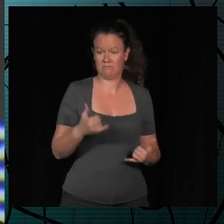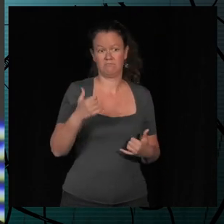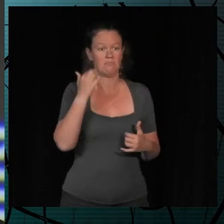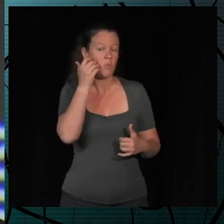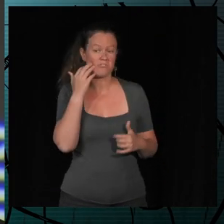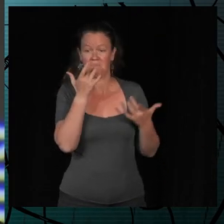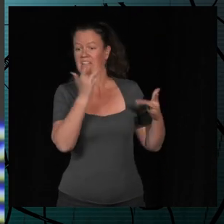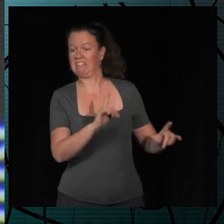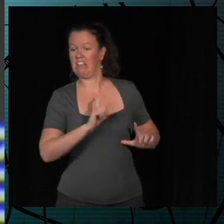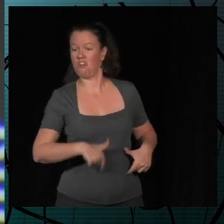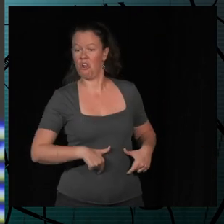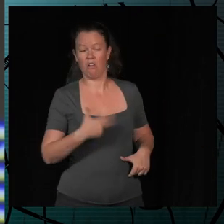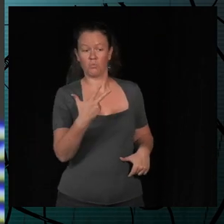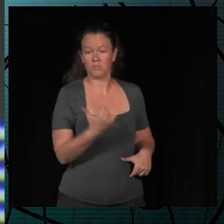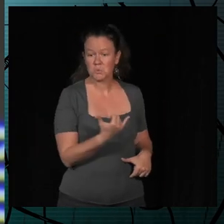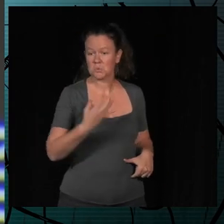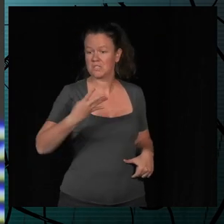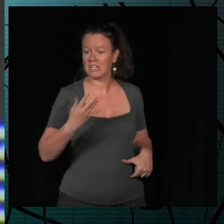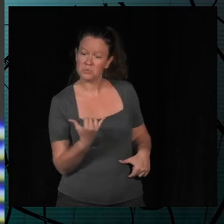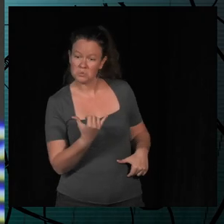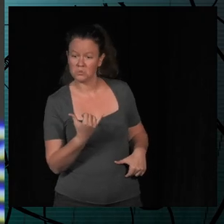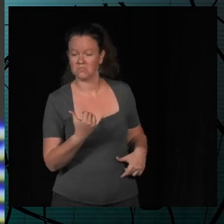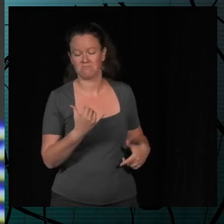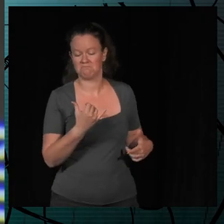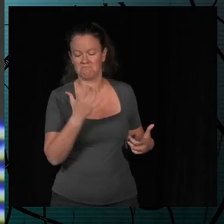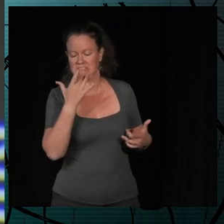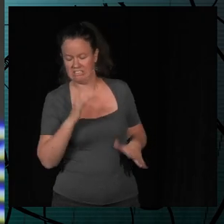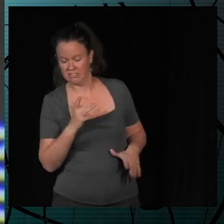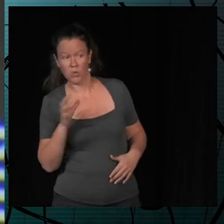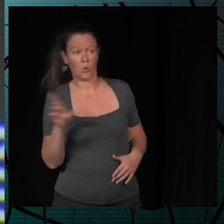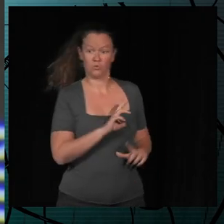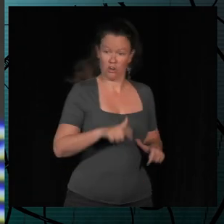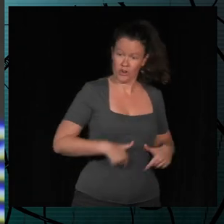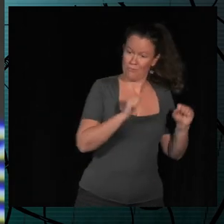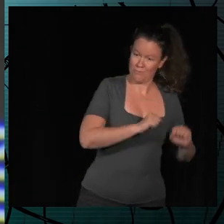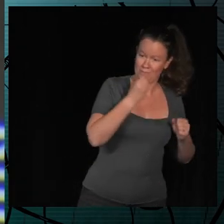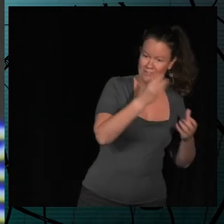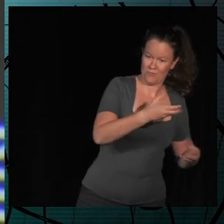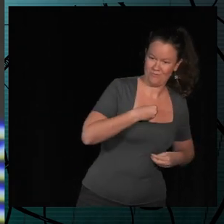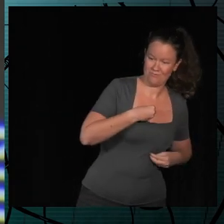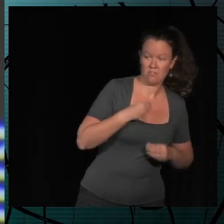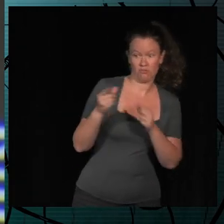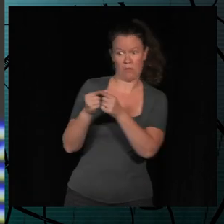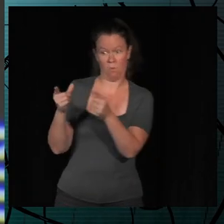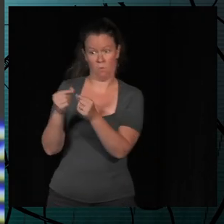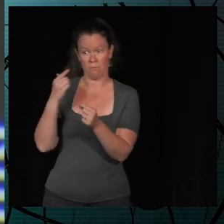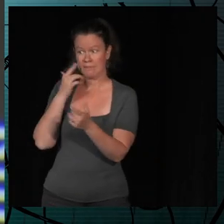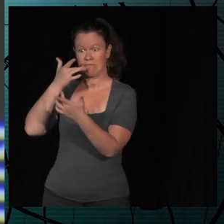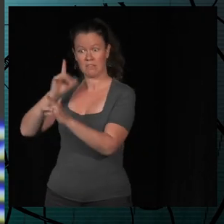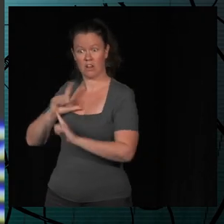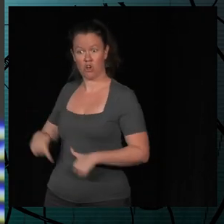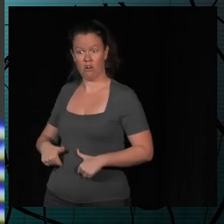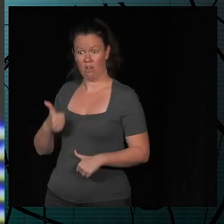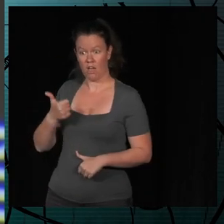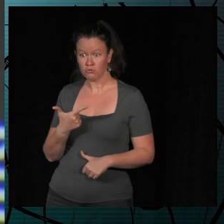un élève quitte l'école 3 jours peut pas revenir c'est la honte donc les parents le cachent et du coup ils s'embêtent et du